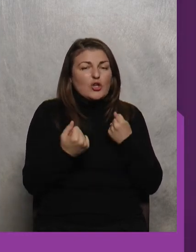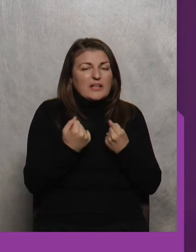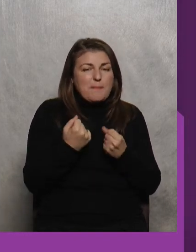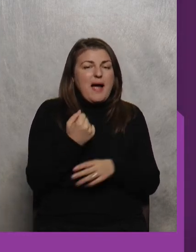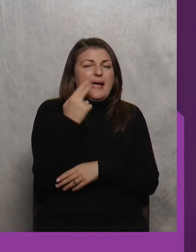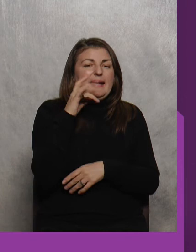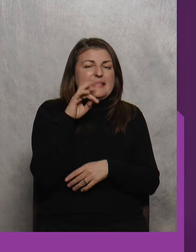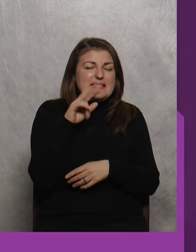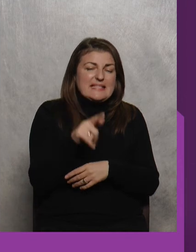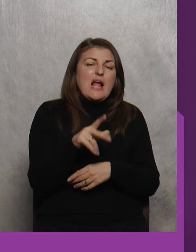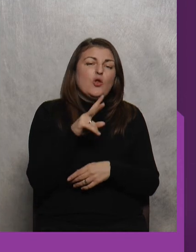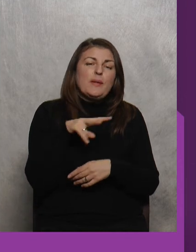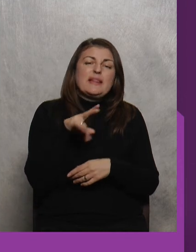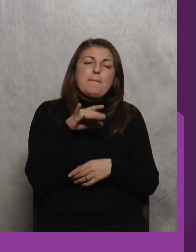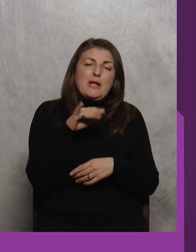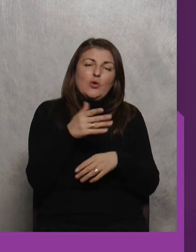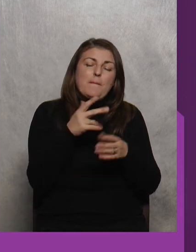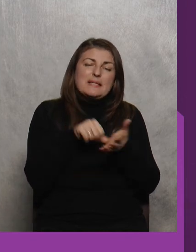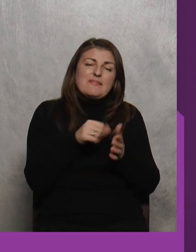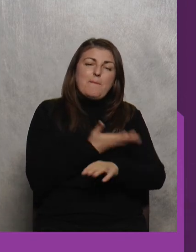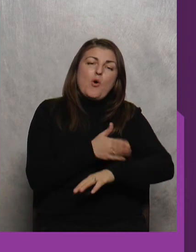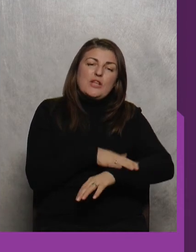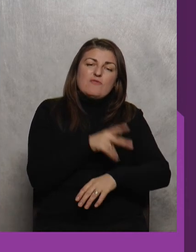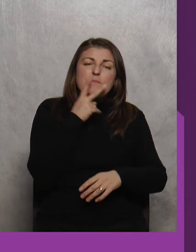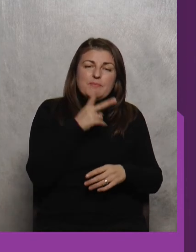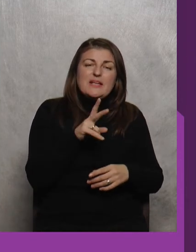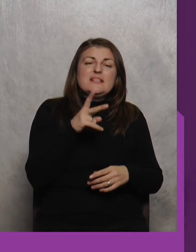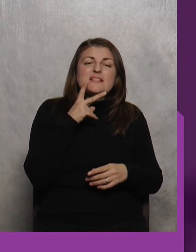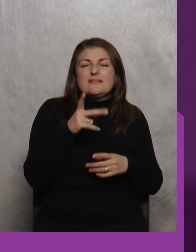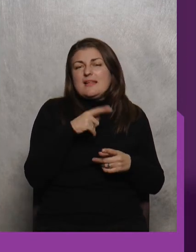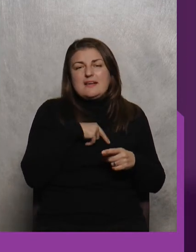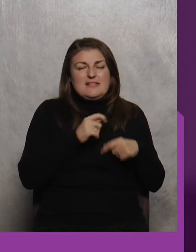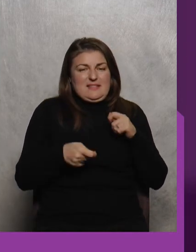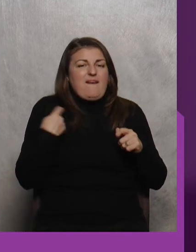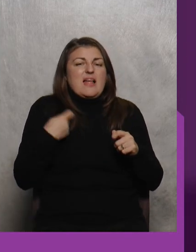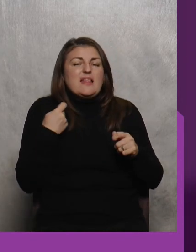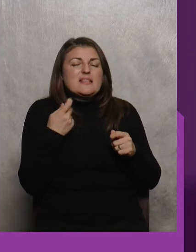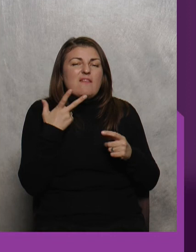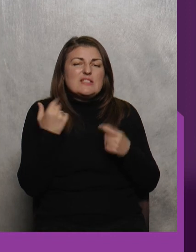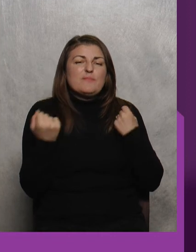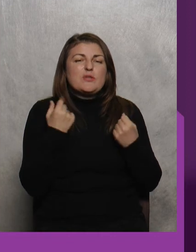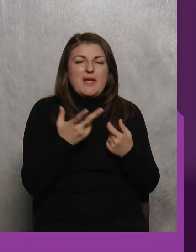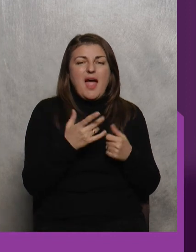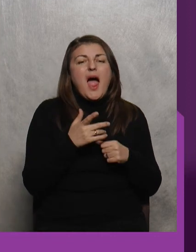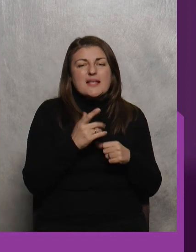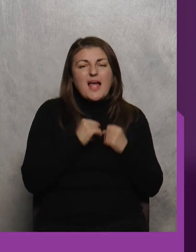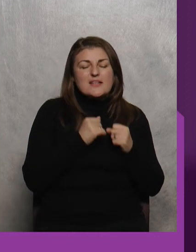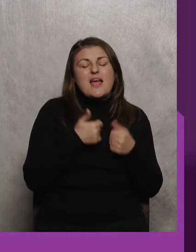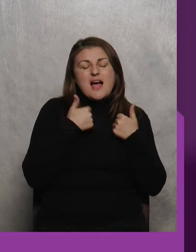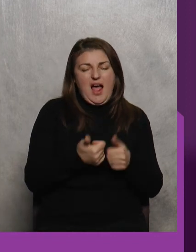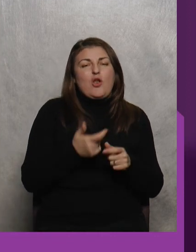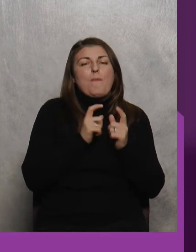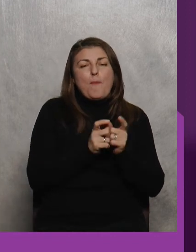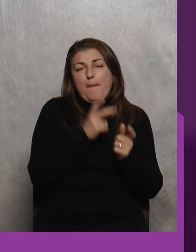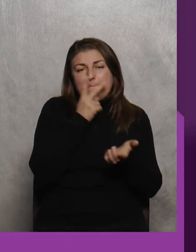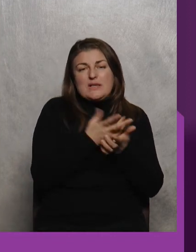кість. Людмила Деменко, представниця Полтавщини. Бачите, завелися суперниці і стараються гарно поборотися і показати